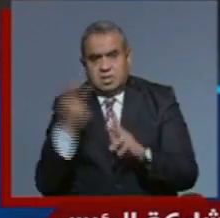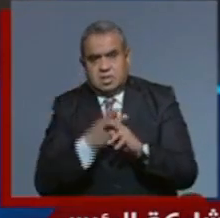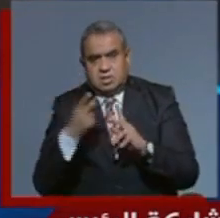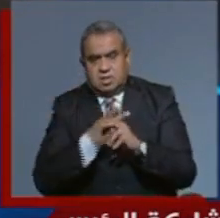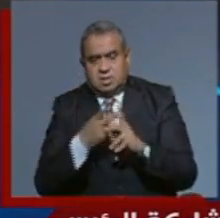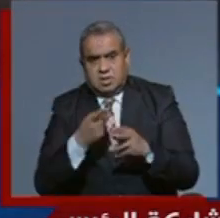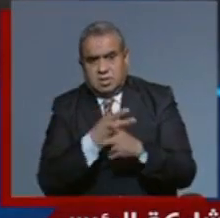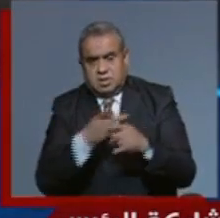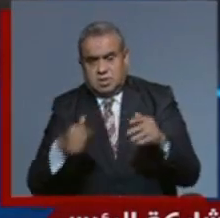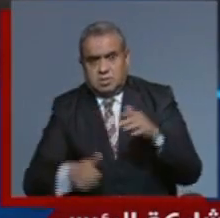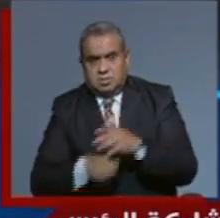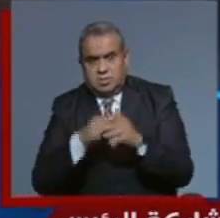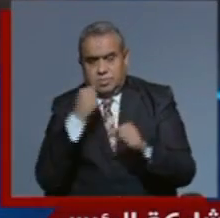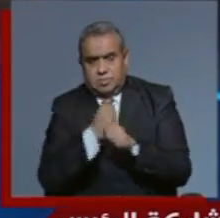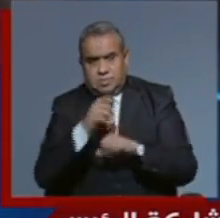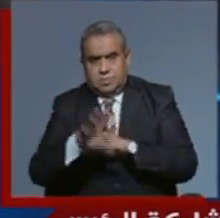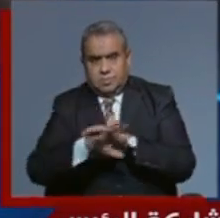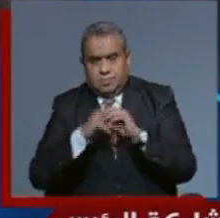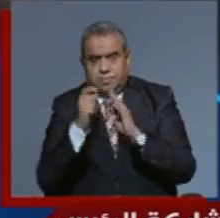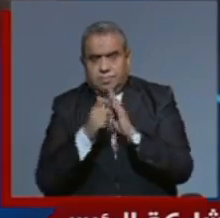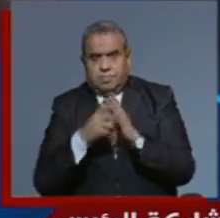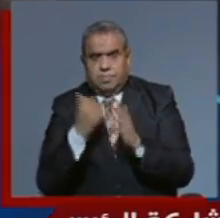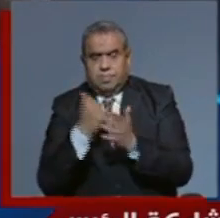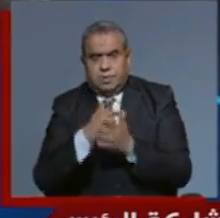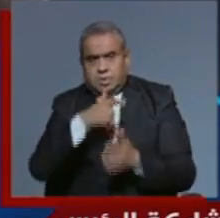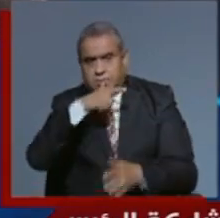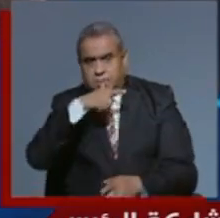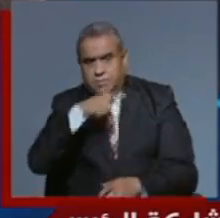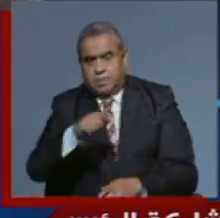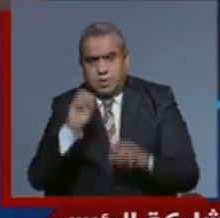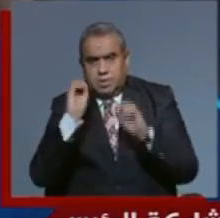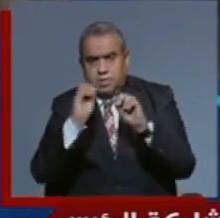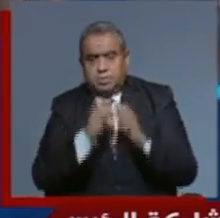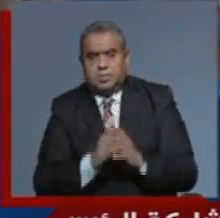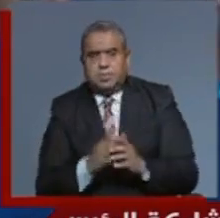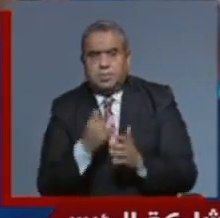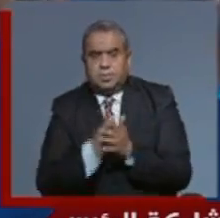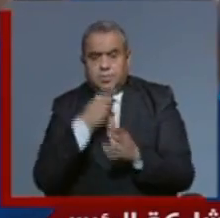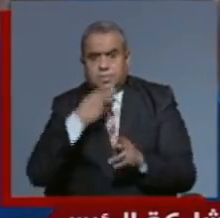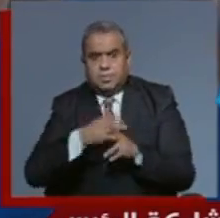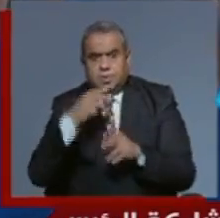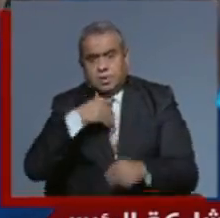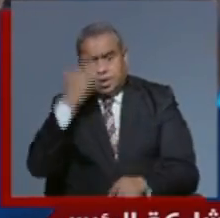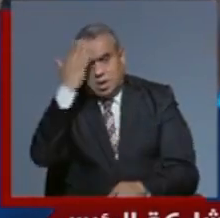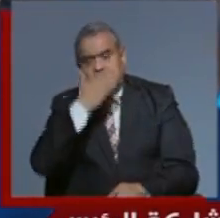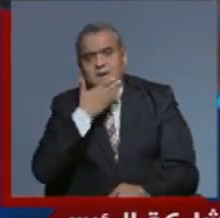فإنني أتكلم الآن نيابة عن جمهورية وسط أفريقيا،